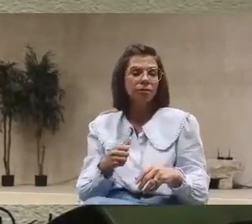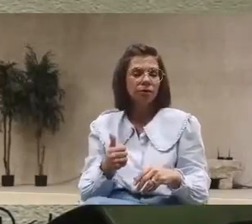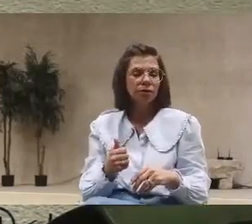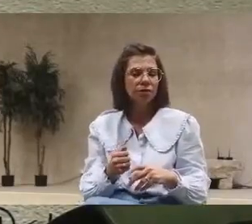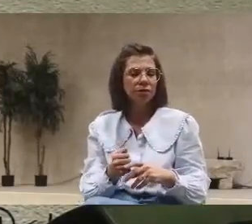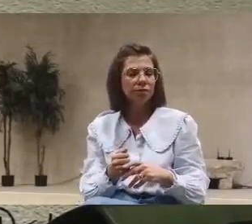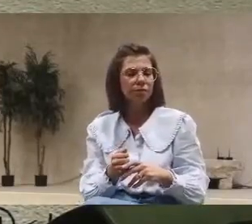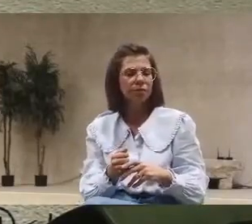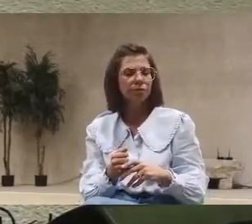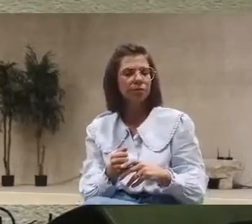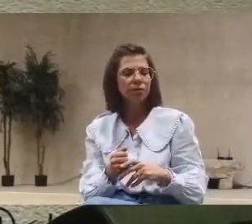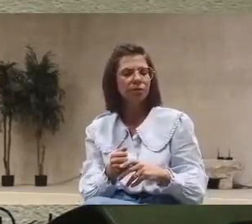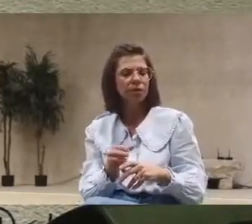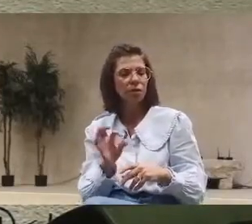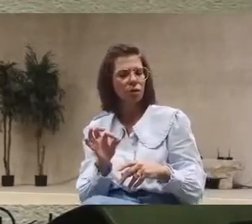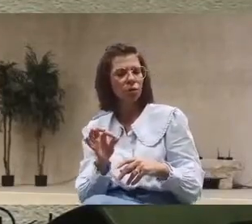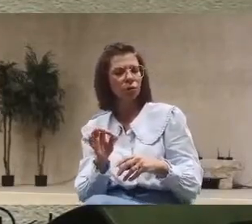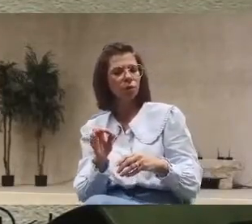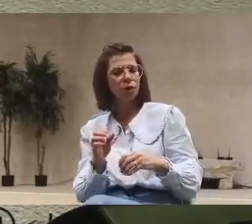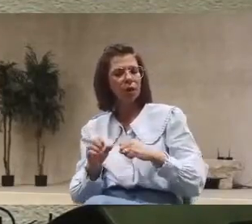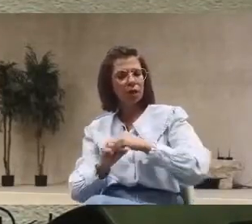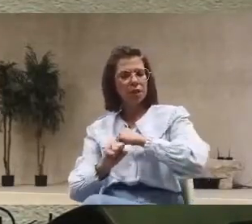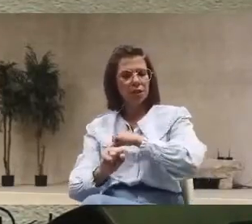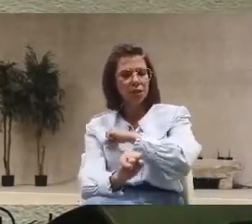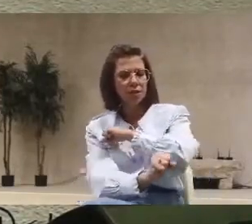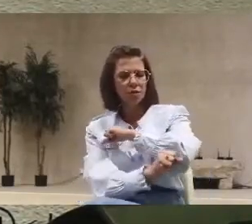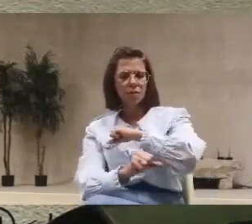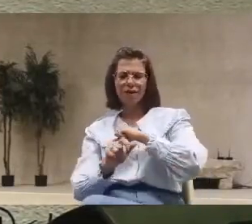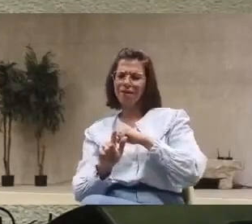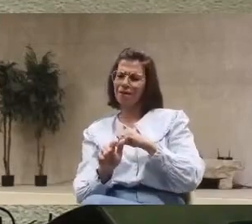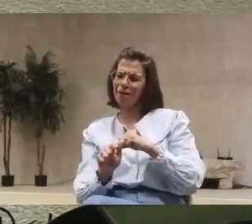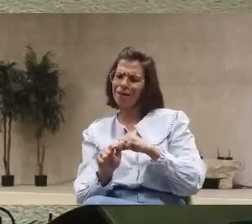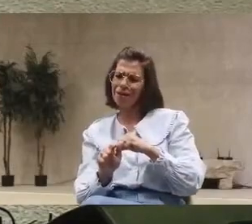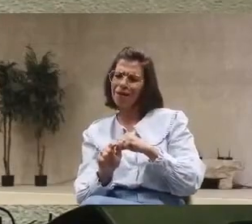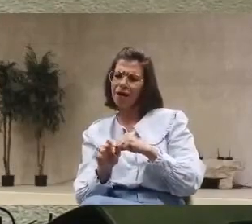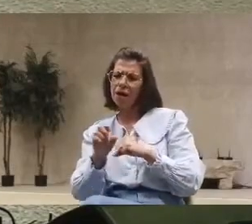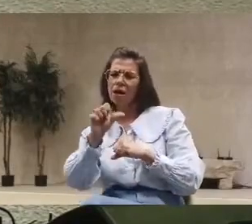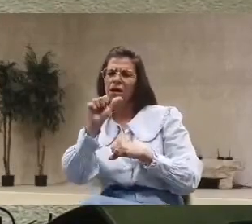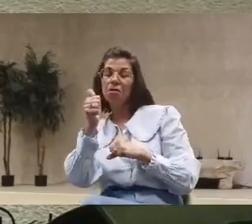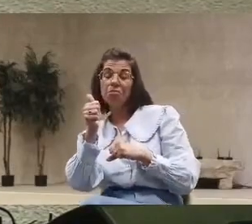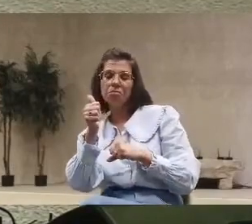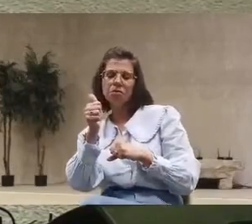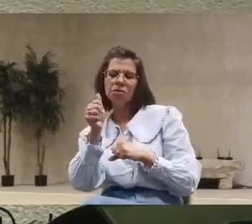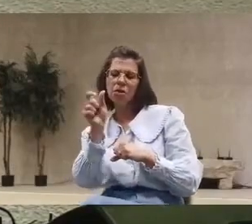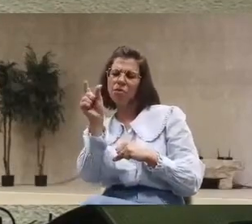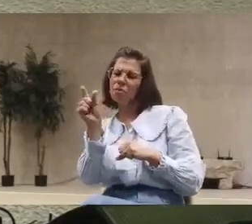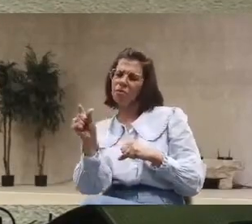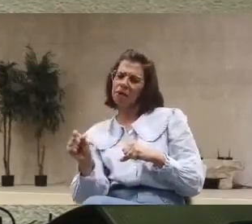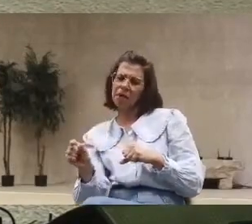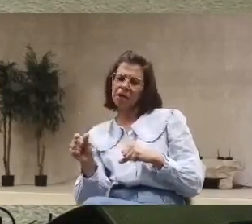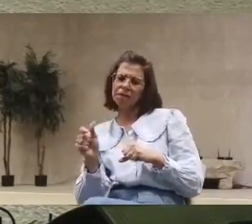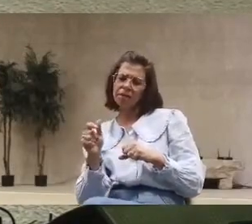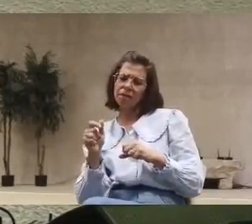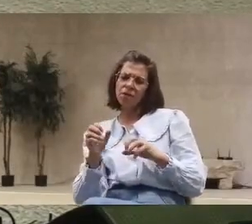sa vie, et c'est compliqué des fois. C'est compliqué.